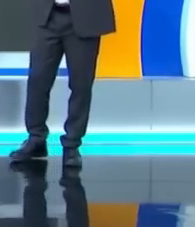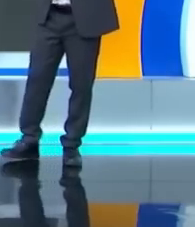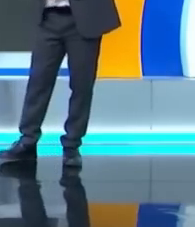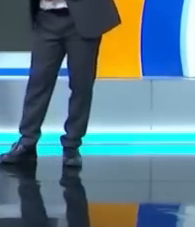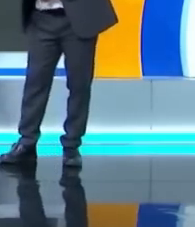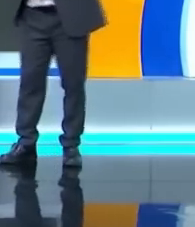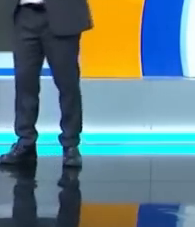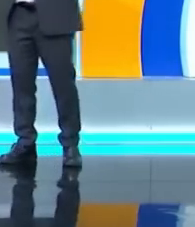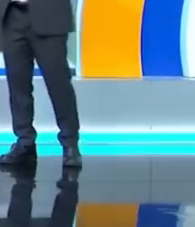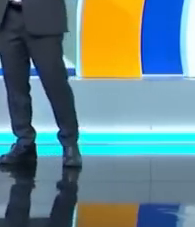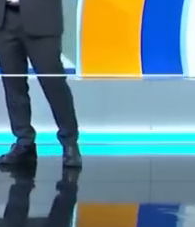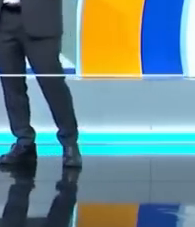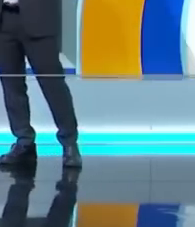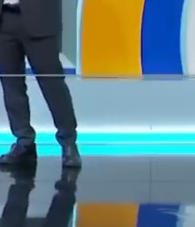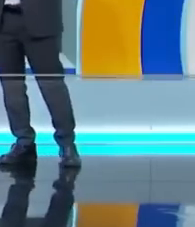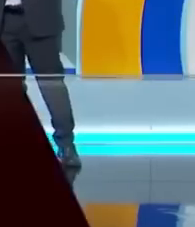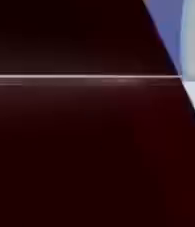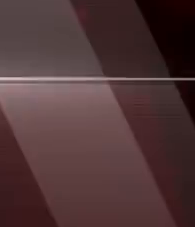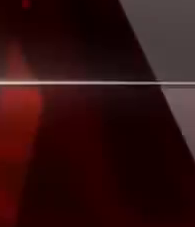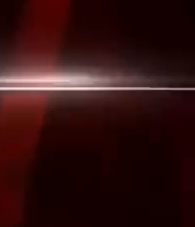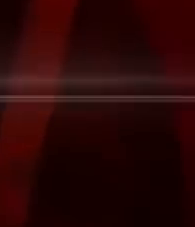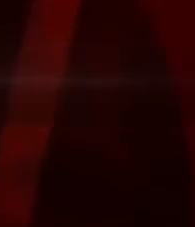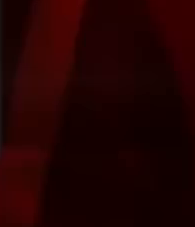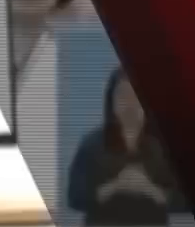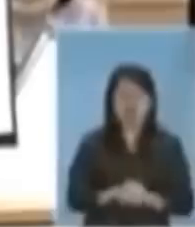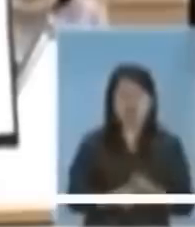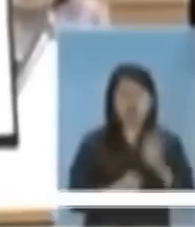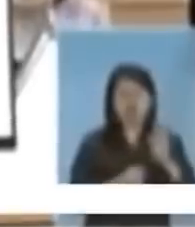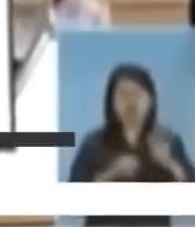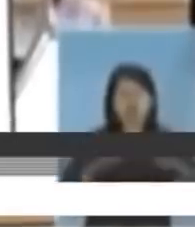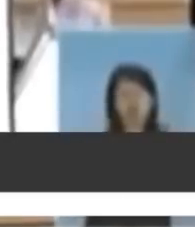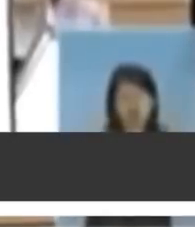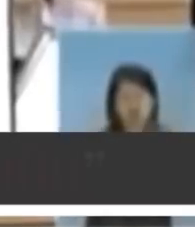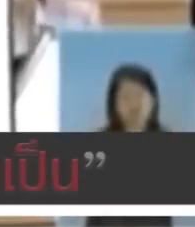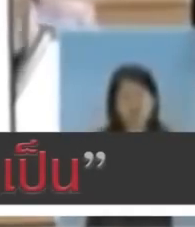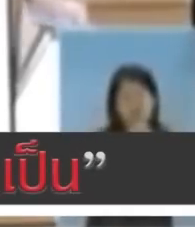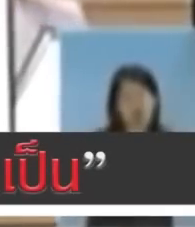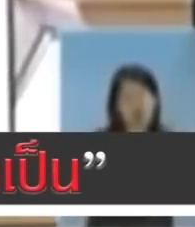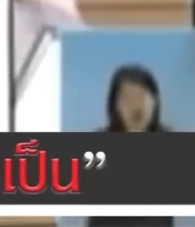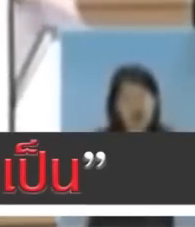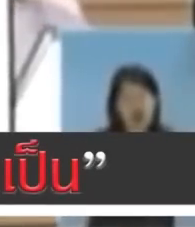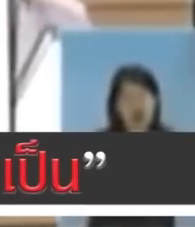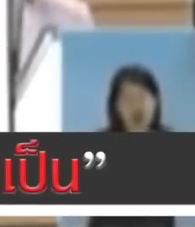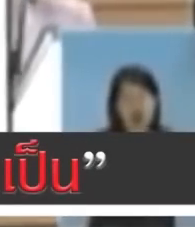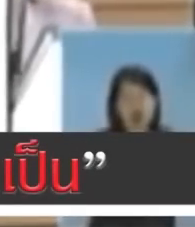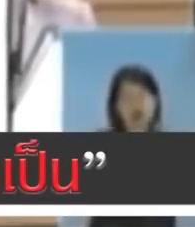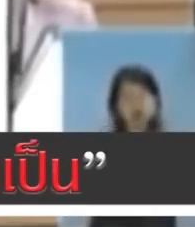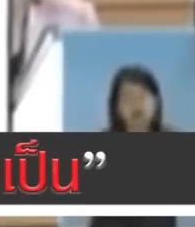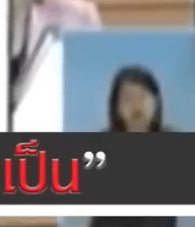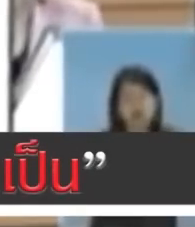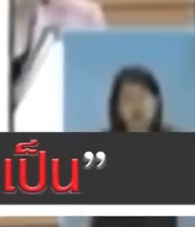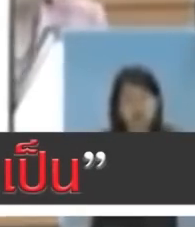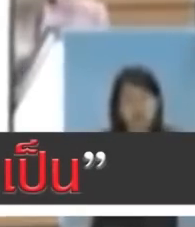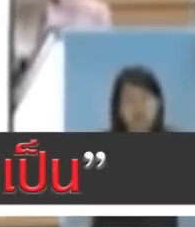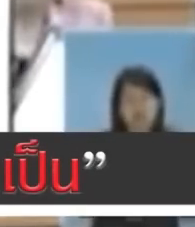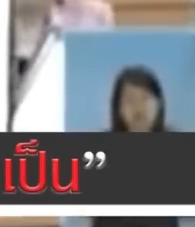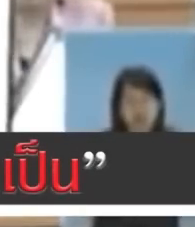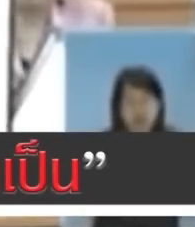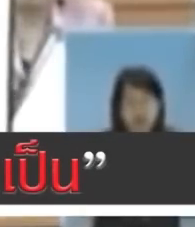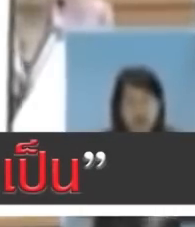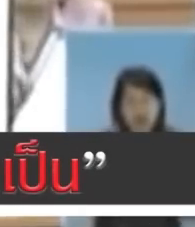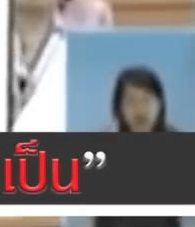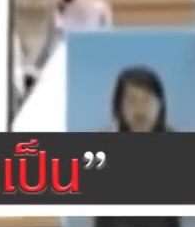ตั้งข้อสงสัยเกี่ยวกับเรื่องพวกนี้ไว้ฮะ ที่รัฐบาลอ้างขายข้าว G2G 7.32 ล้านตันส่งออก